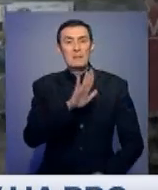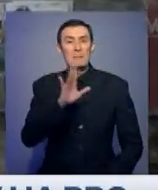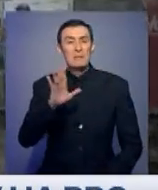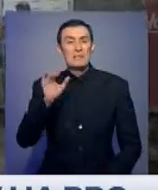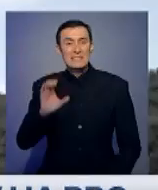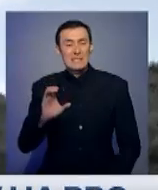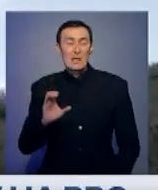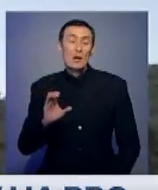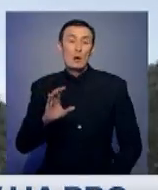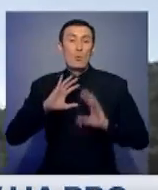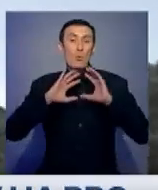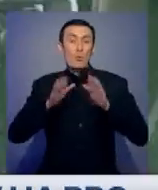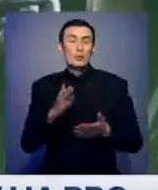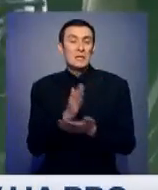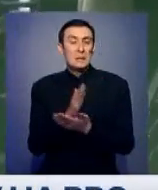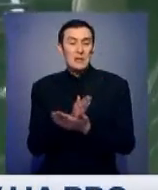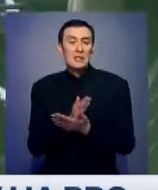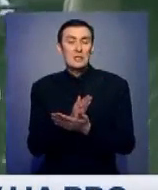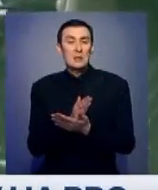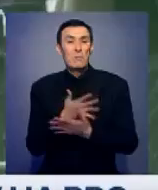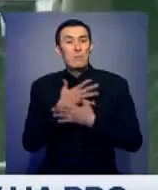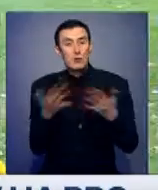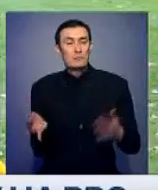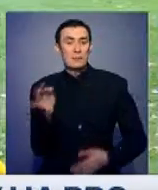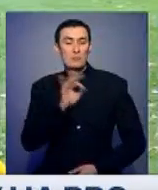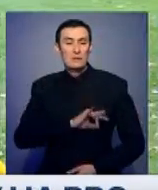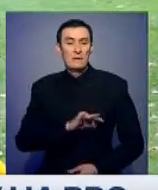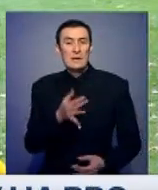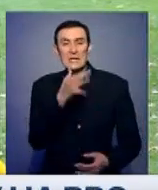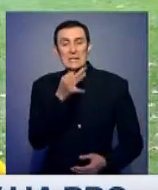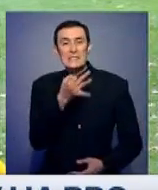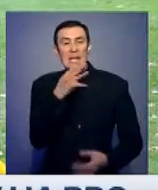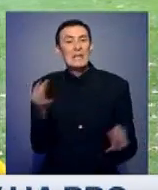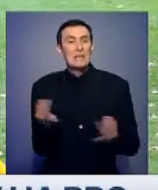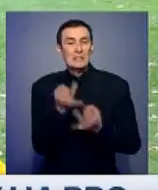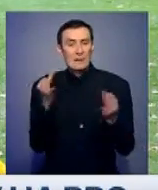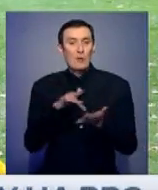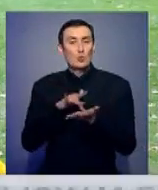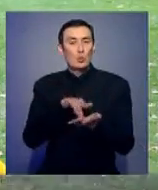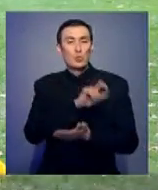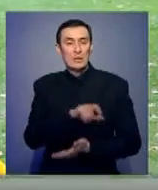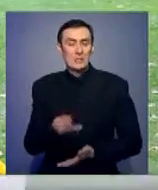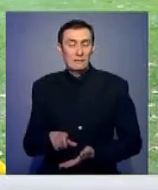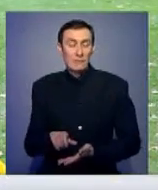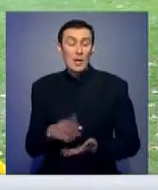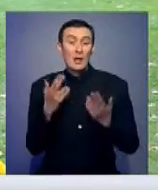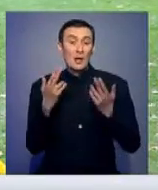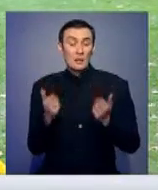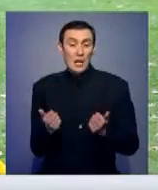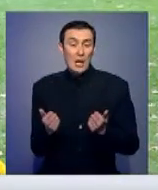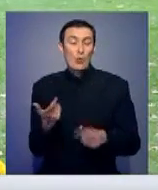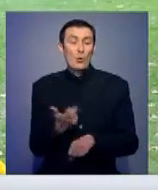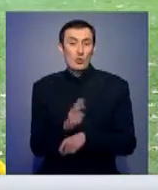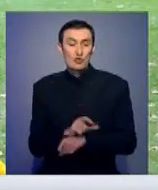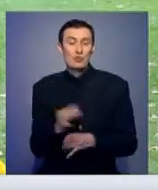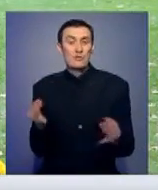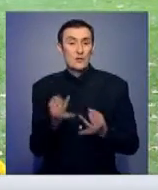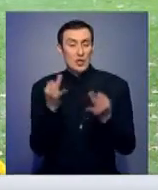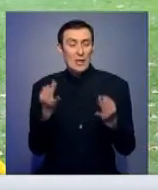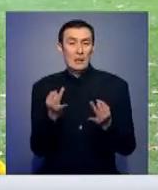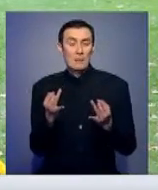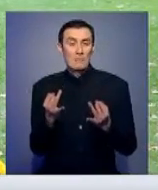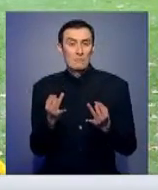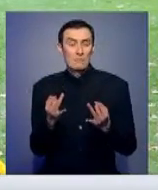News, имеют преимущество заинтересовать туристов. С точки зрения эффективности, это, конечно, чрезвычайно